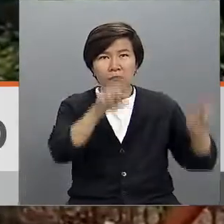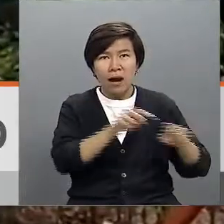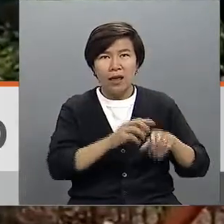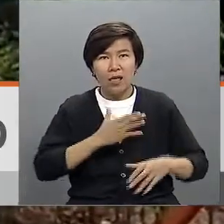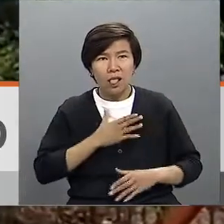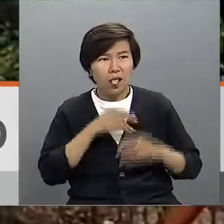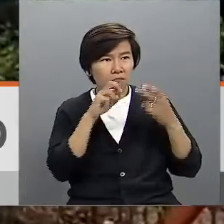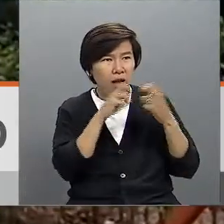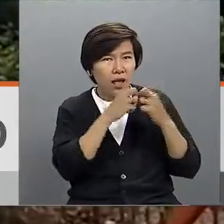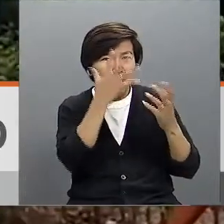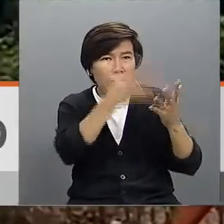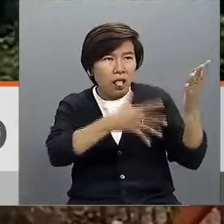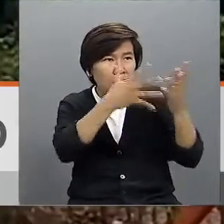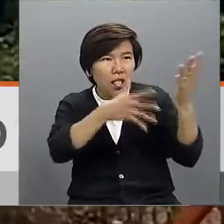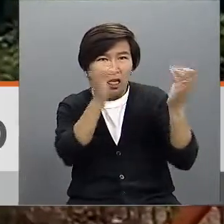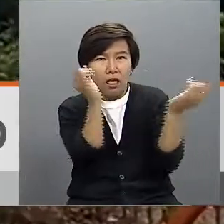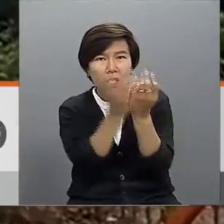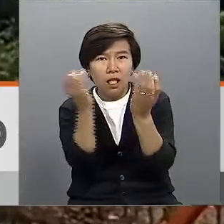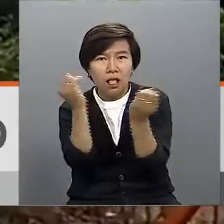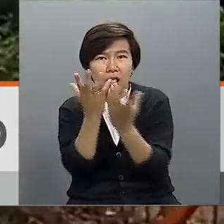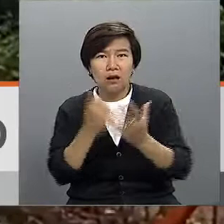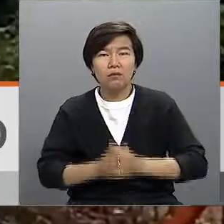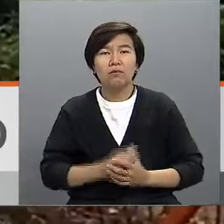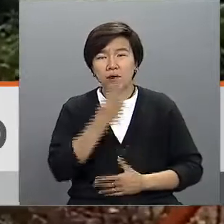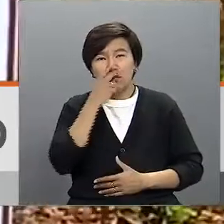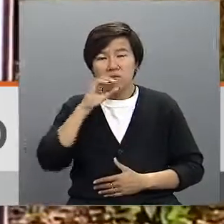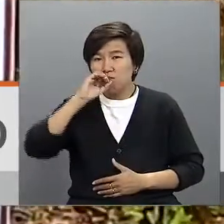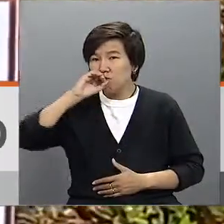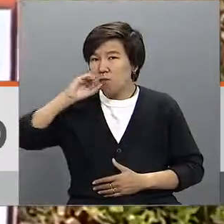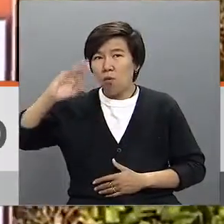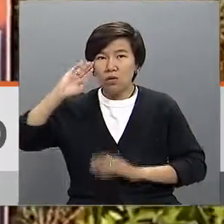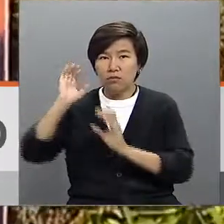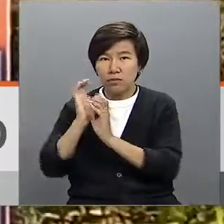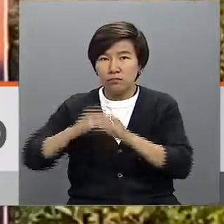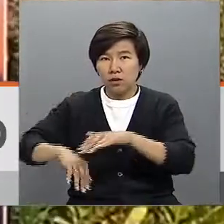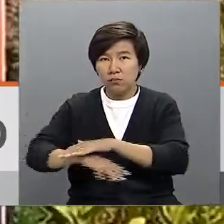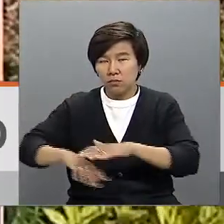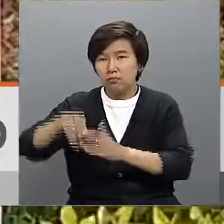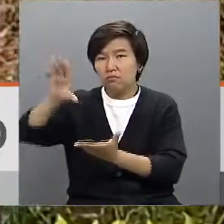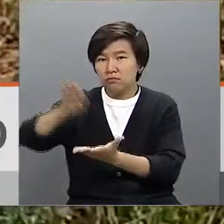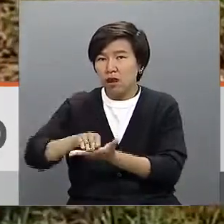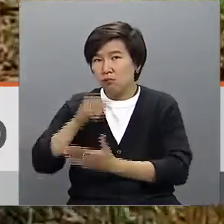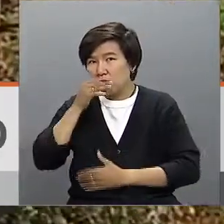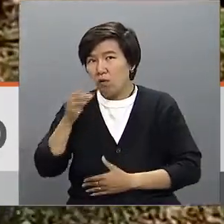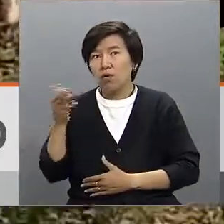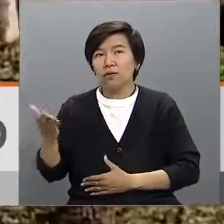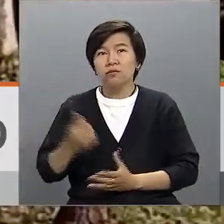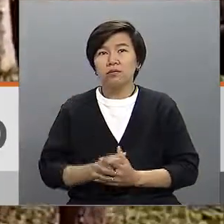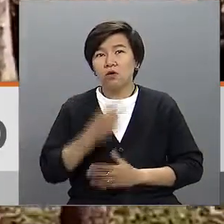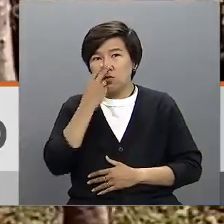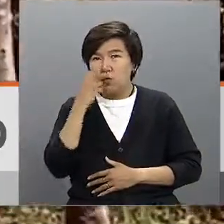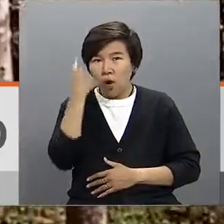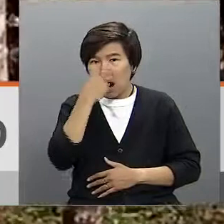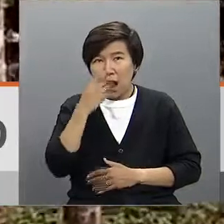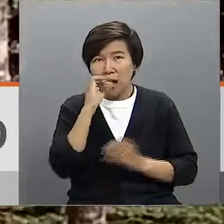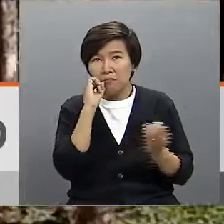ตำบลทุ่งยาวก่อนที่จะเดินทางไปแจ้งความกับพนักงานสอบสวนสถานีตำรวจภูธรปะเหลียนเพื่อติดตามตัวผู้ก่อเหตุมาดำ